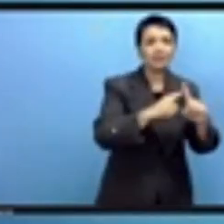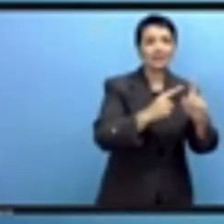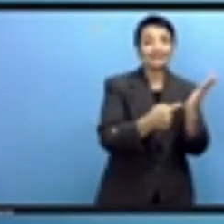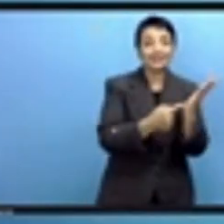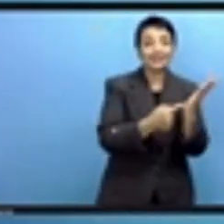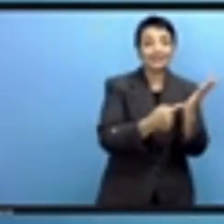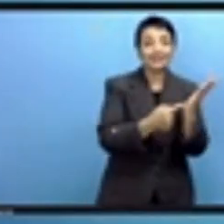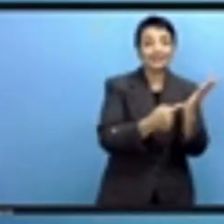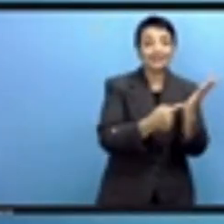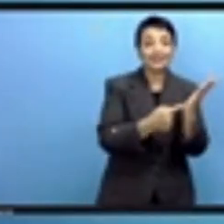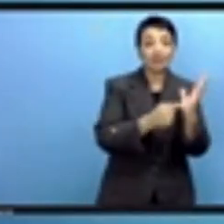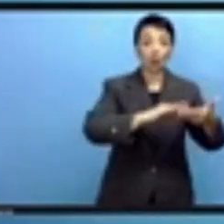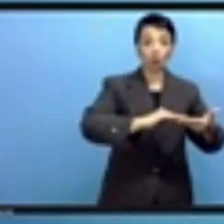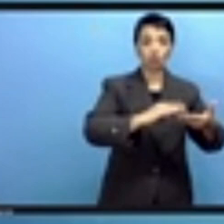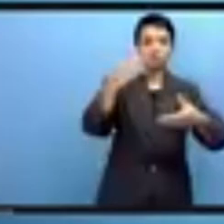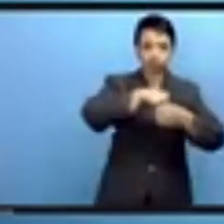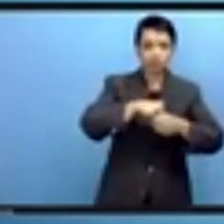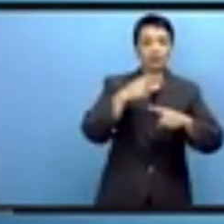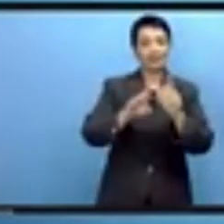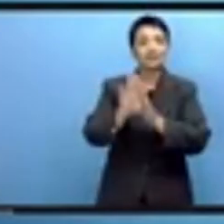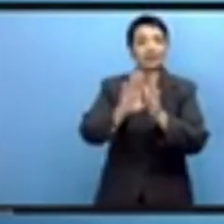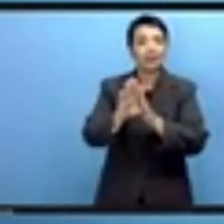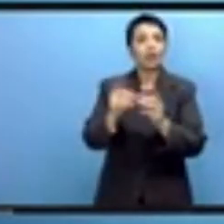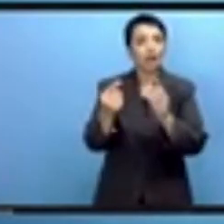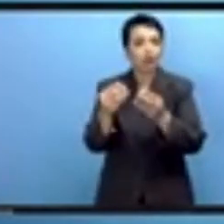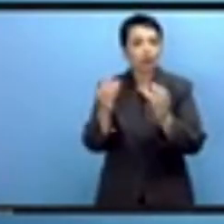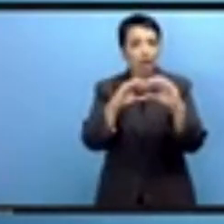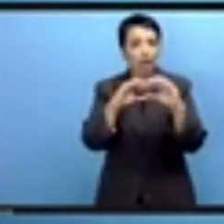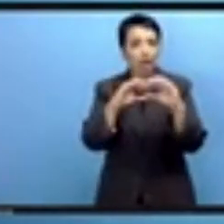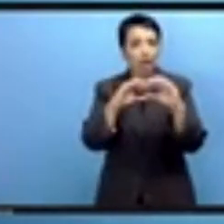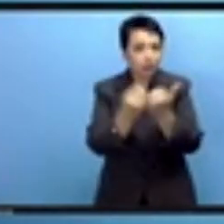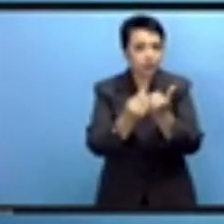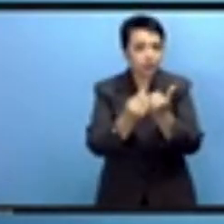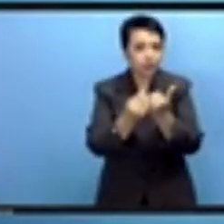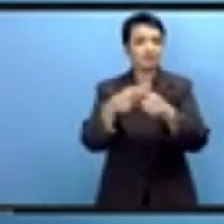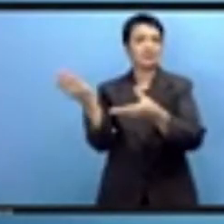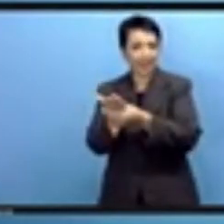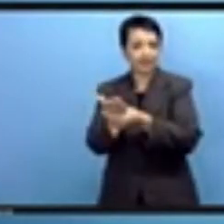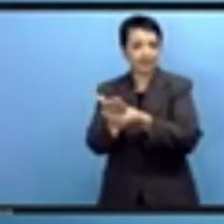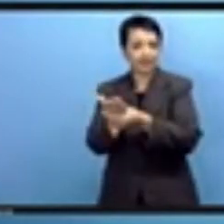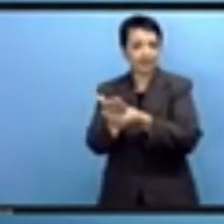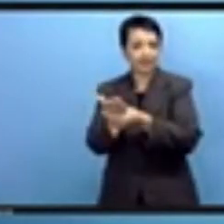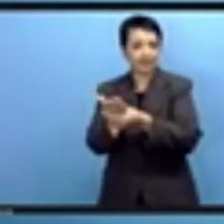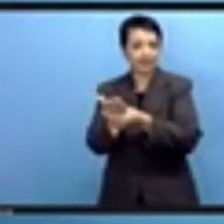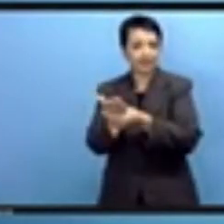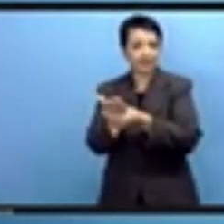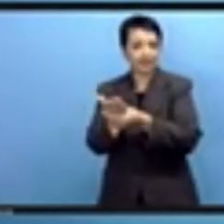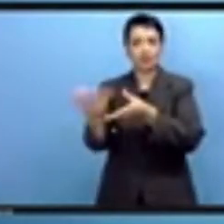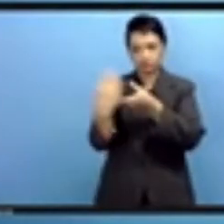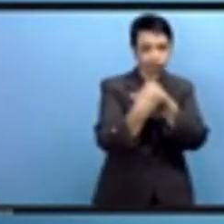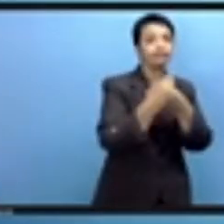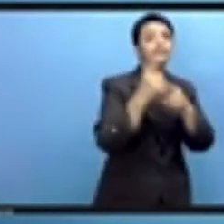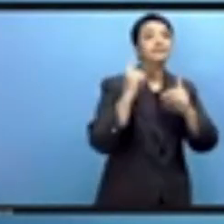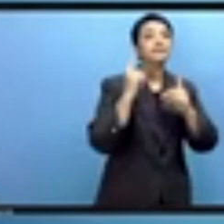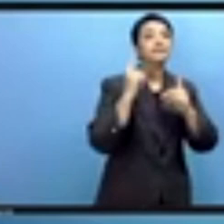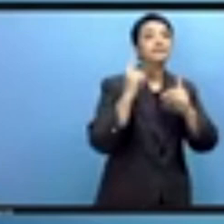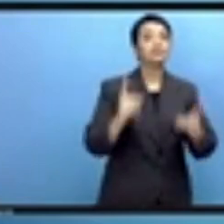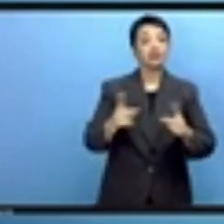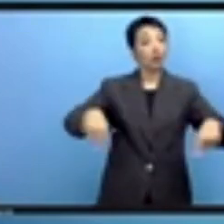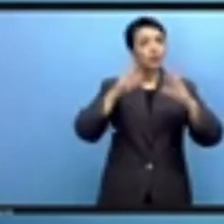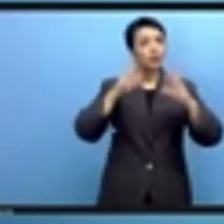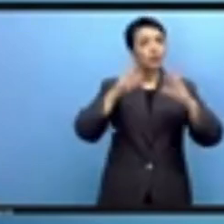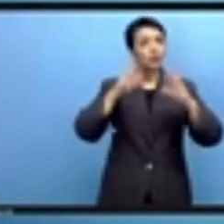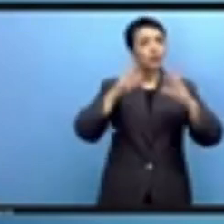标准机构和技术机构、发展机构和银行都需要采取行动。同时呢，我